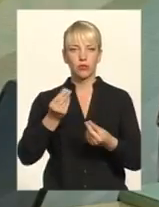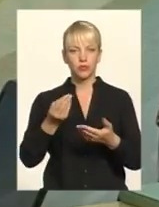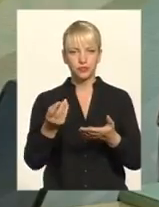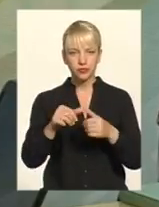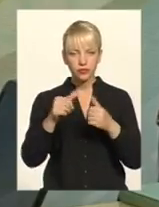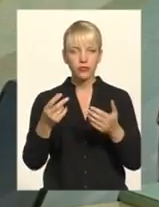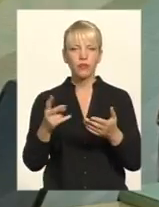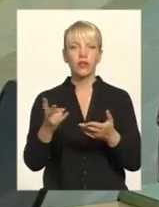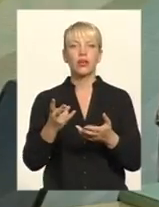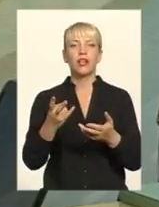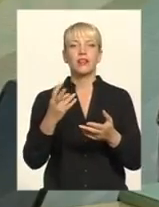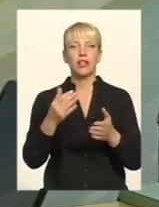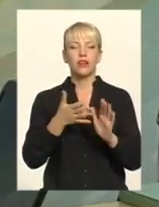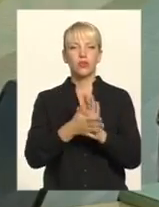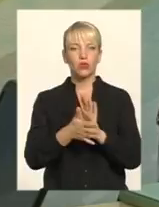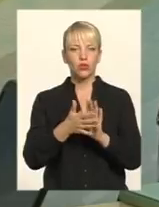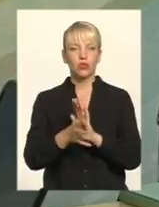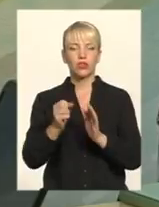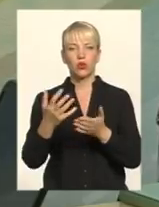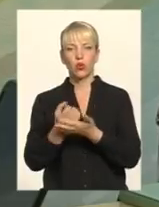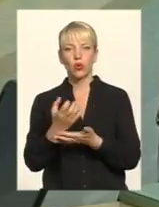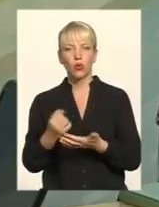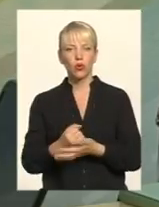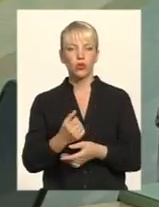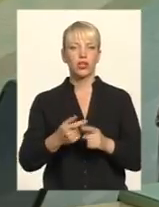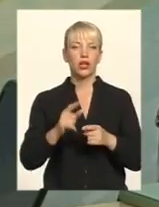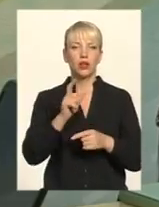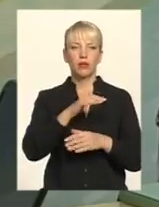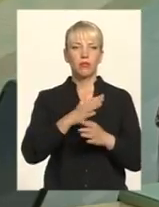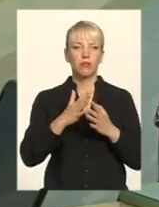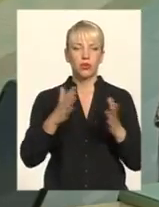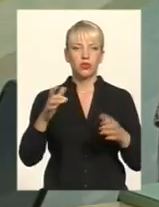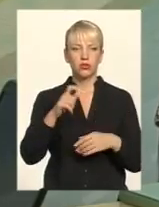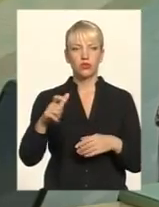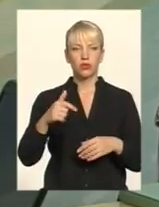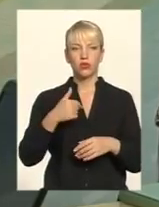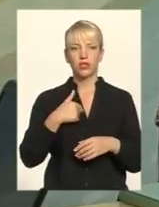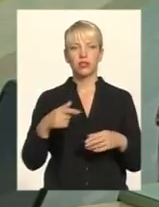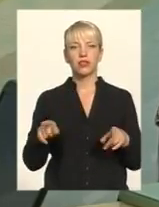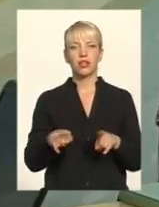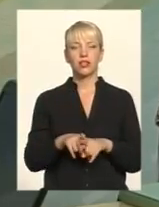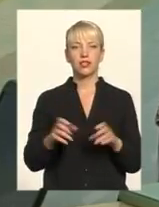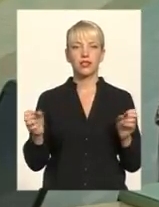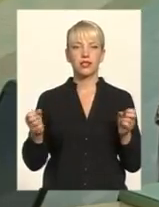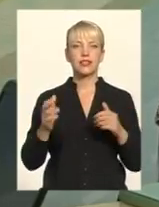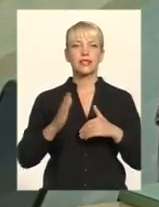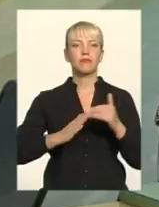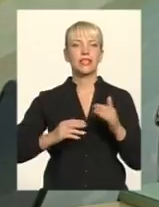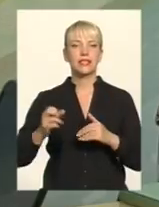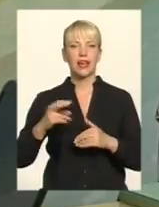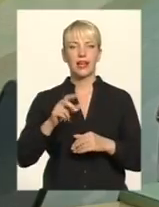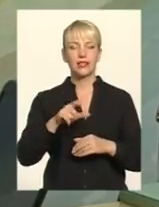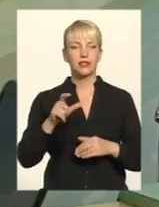формування їх доходів і видатків, більшість людей в селах говорить, що у нас таких спеціалістів немає. Це, я